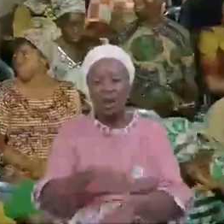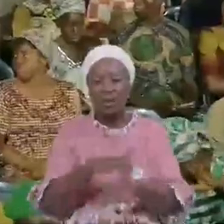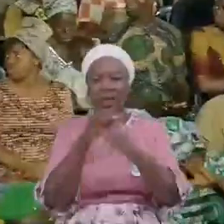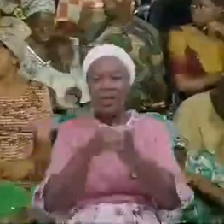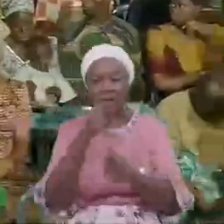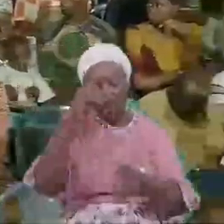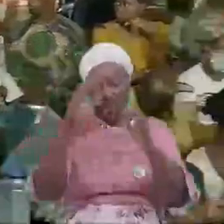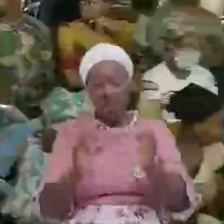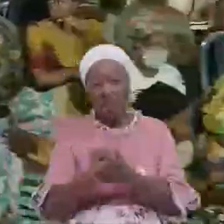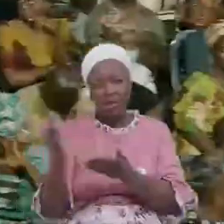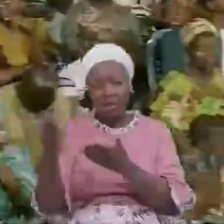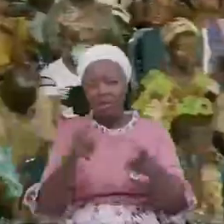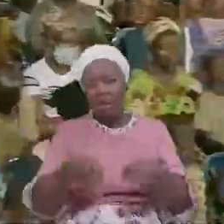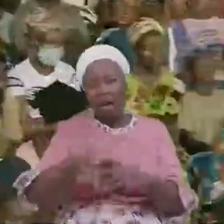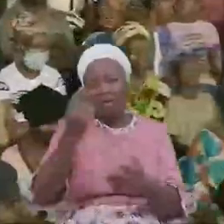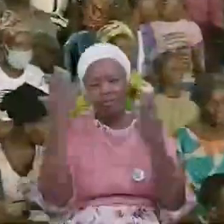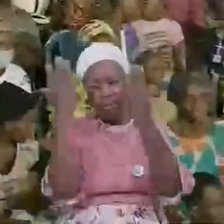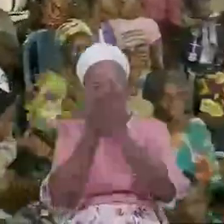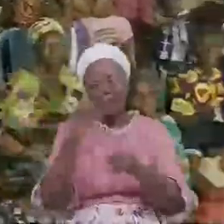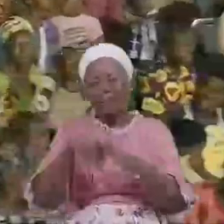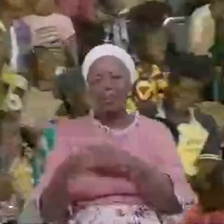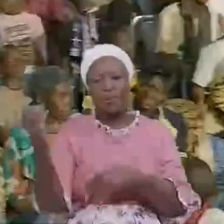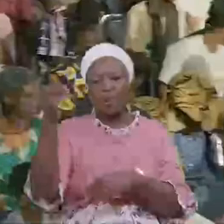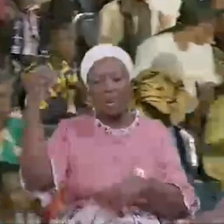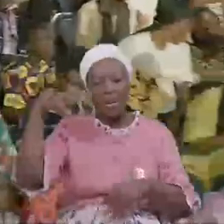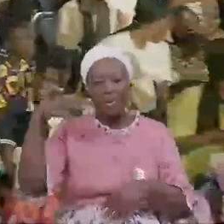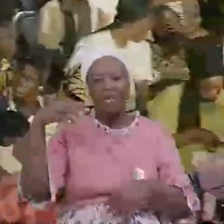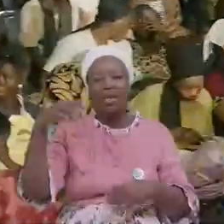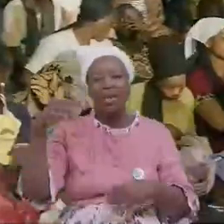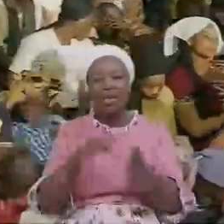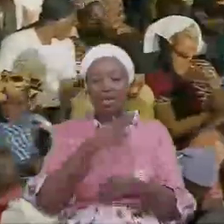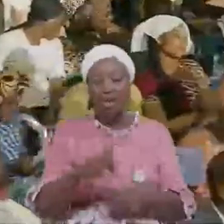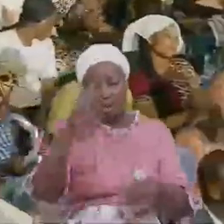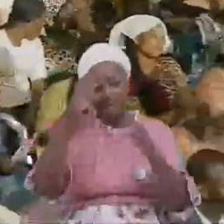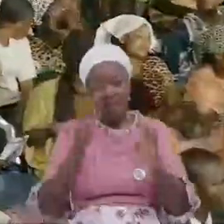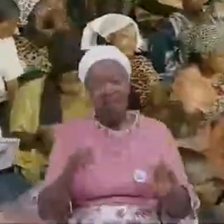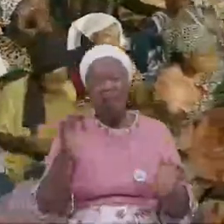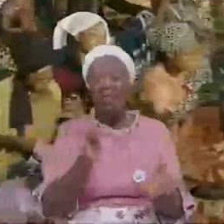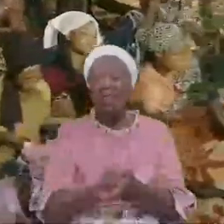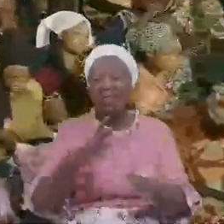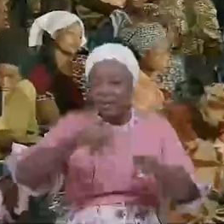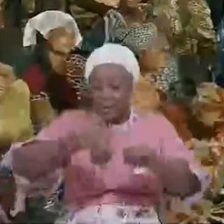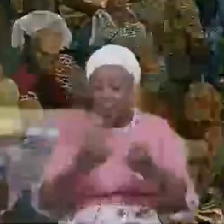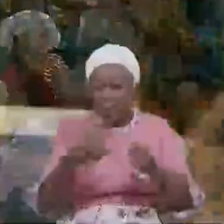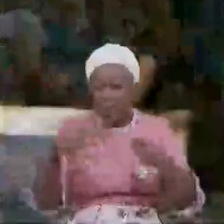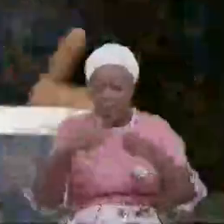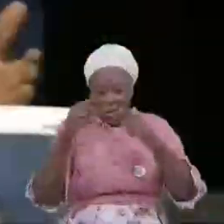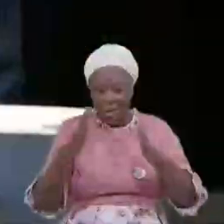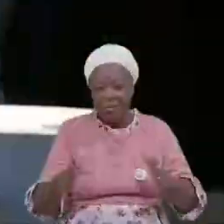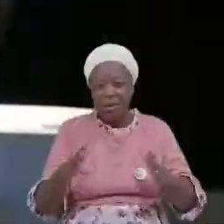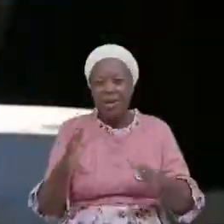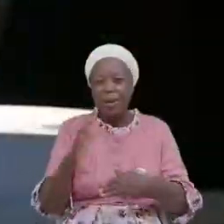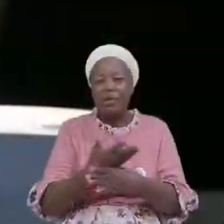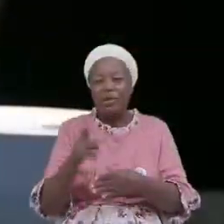C'est la décision qui vous sort des ténèbres à la lumière. La décision qui brise l'inimitié entre vous et